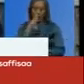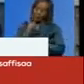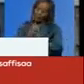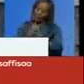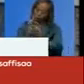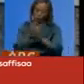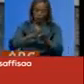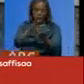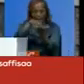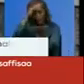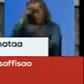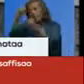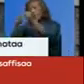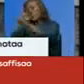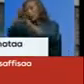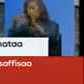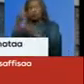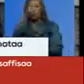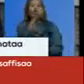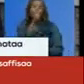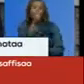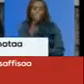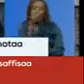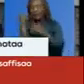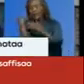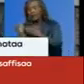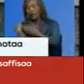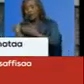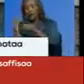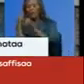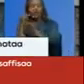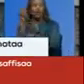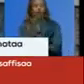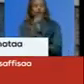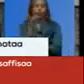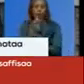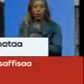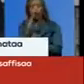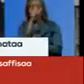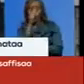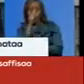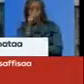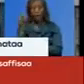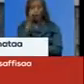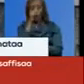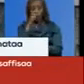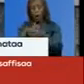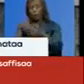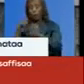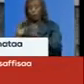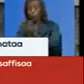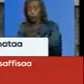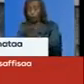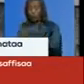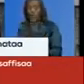ሆነ ለትምህርት በሄደበት ሁሉ ኢትዮጵያን ተሸክሟት ይዞራል ኢትዮጵያዊውን ከኢትዮጵያ ታውጡት እንደሆነ